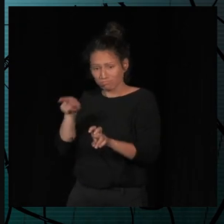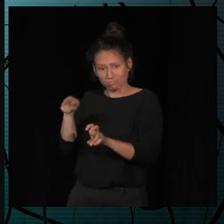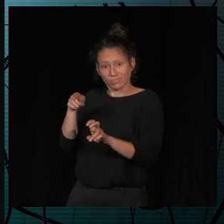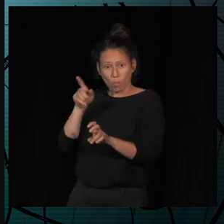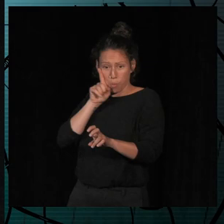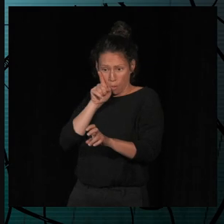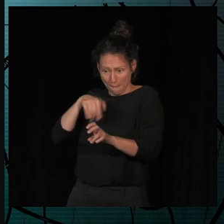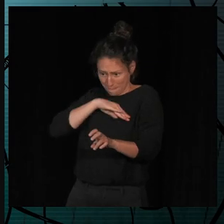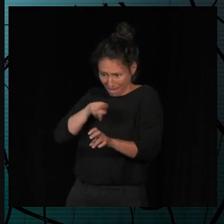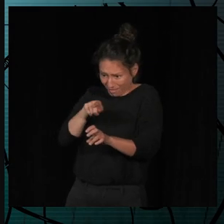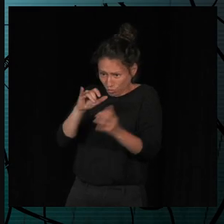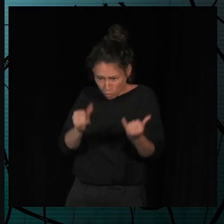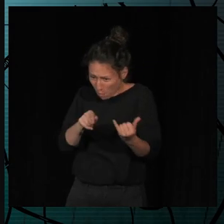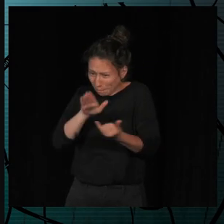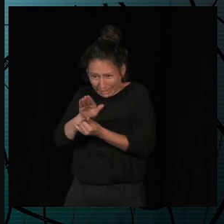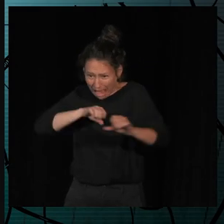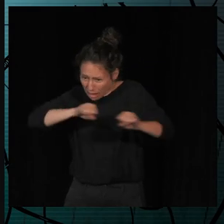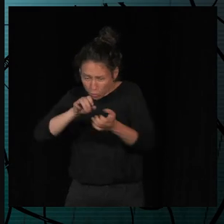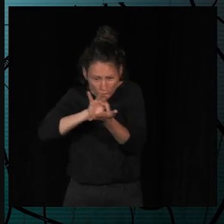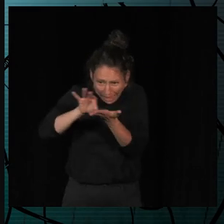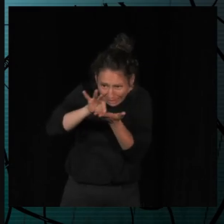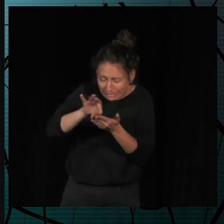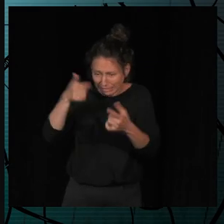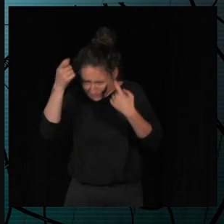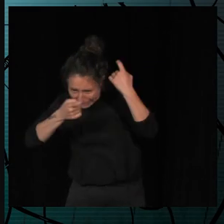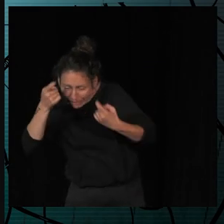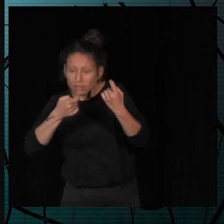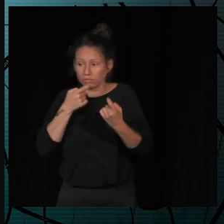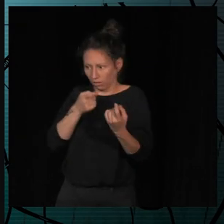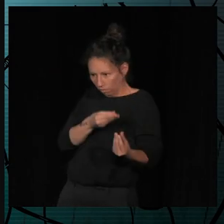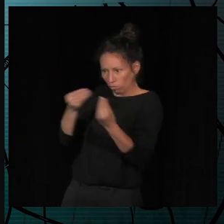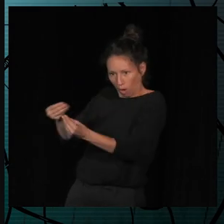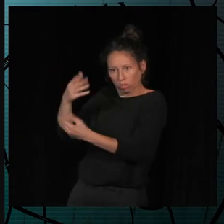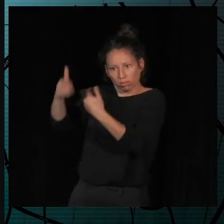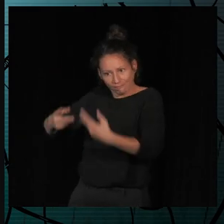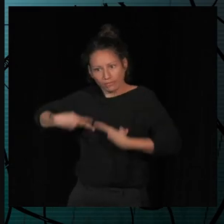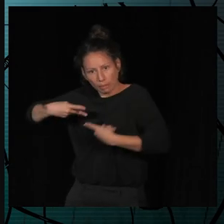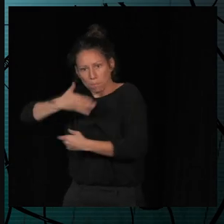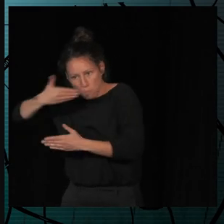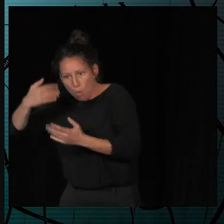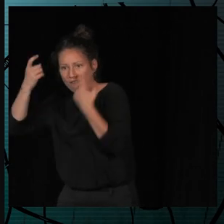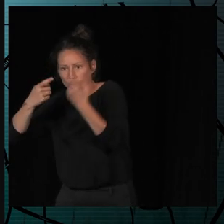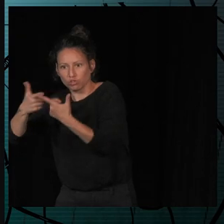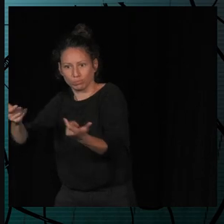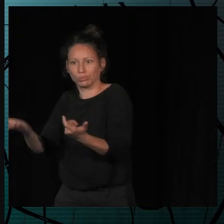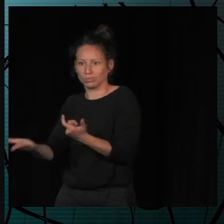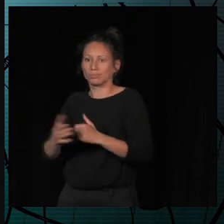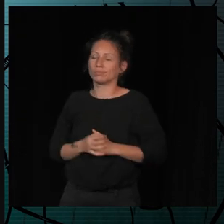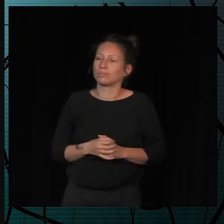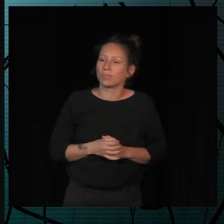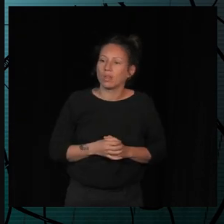moi par rapport à mes collègues nous on voit que des enfants qui ont pas souci enfin globalement c'est on prend travail avec des enfants ordinaires